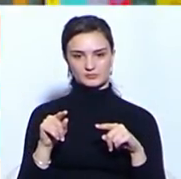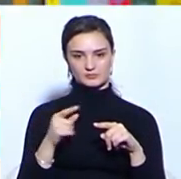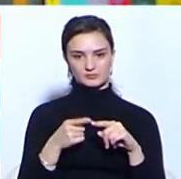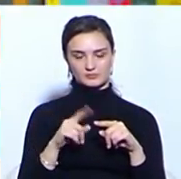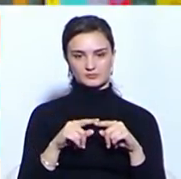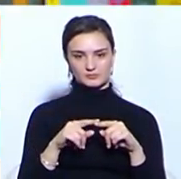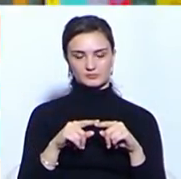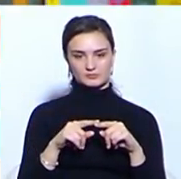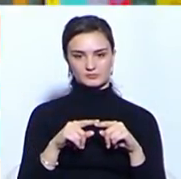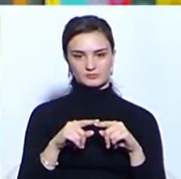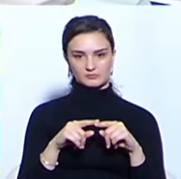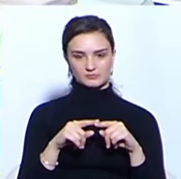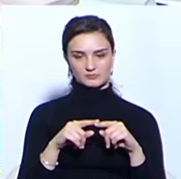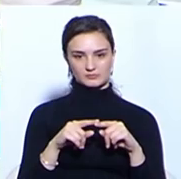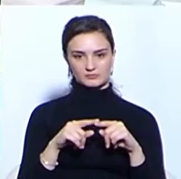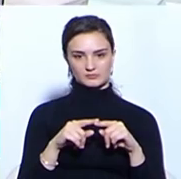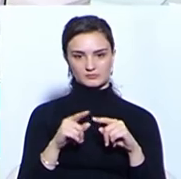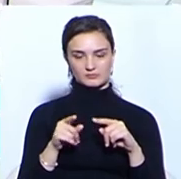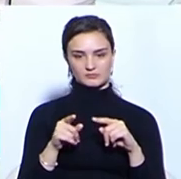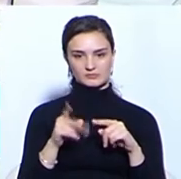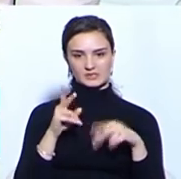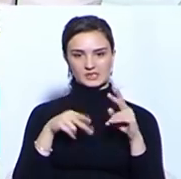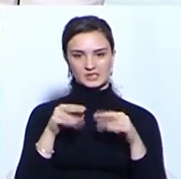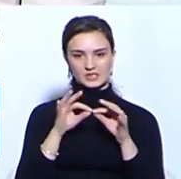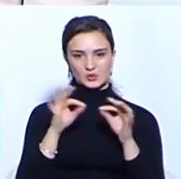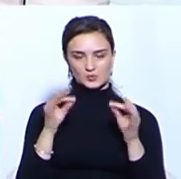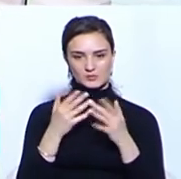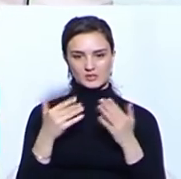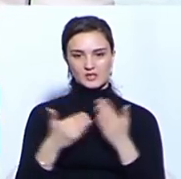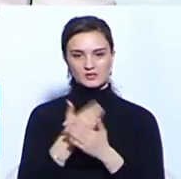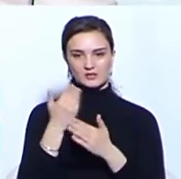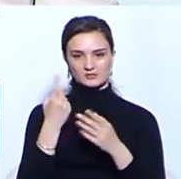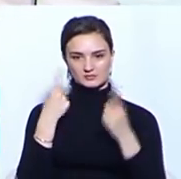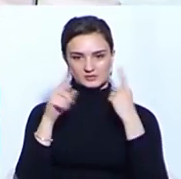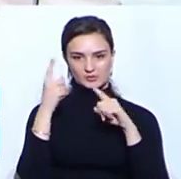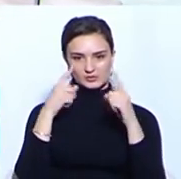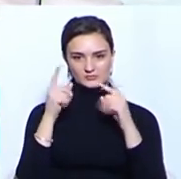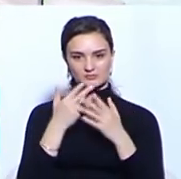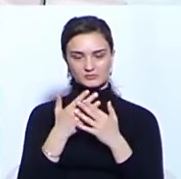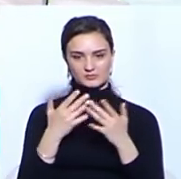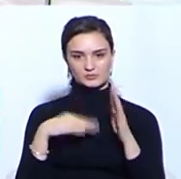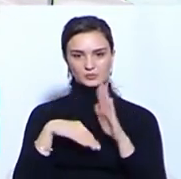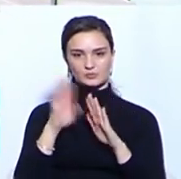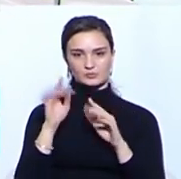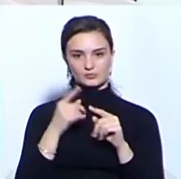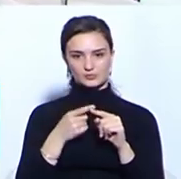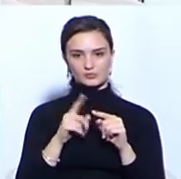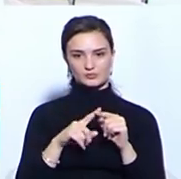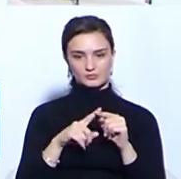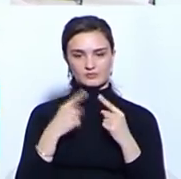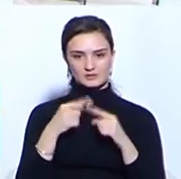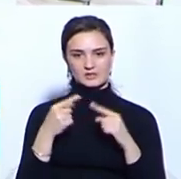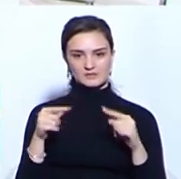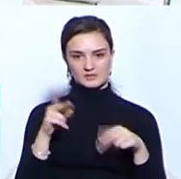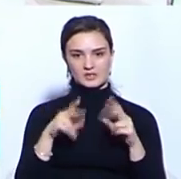კომფორტაბელური ხდებოდნენ ინსტრუმენტების ხმარებაში, ახალ ინსტრუმენტებს იგონებდნენ, უფრო მასიურ ჩარევებს